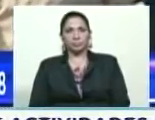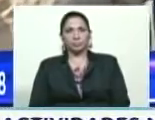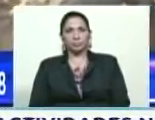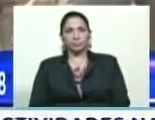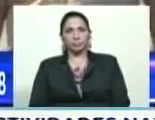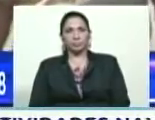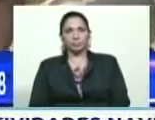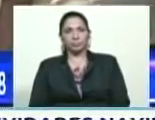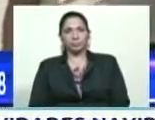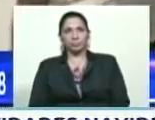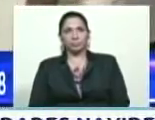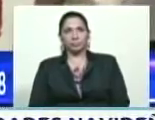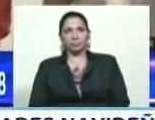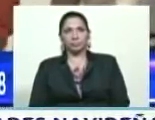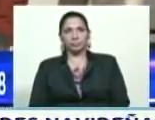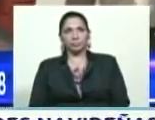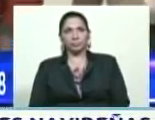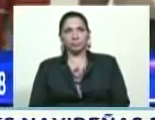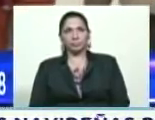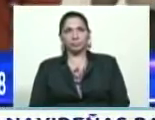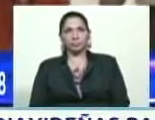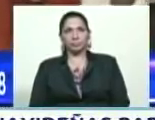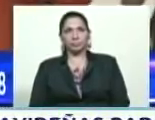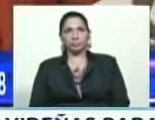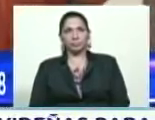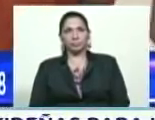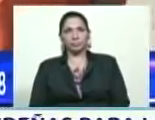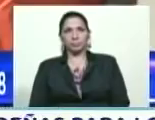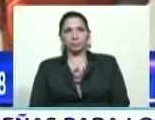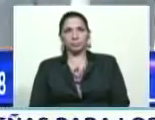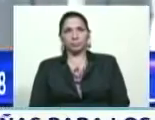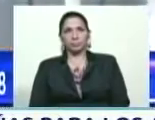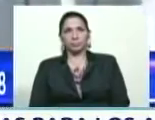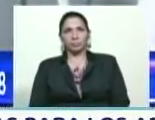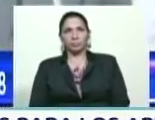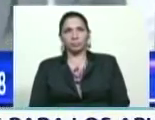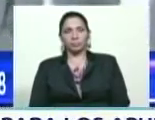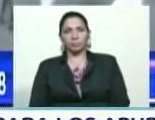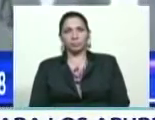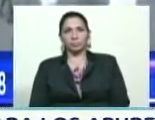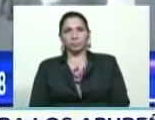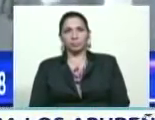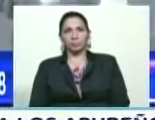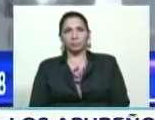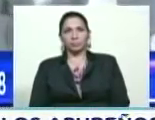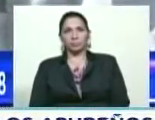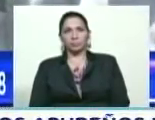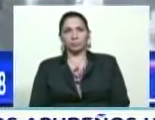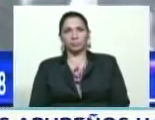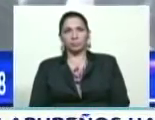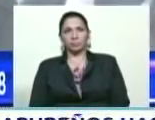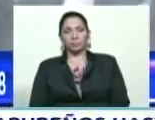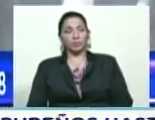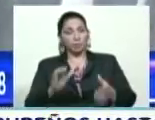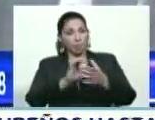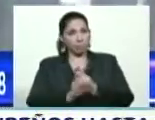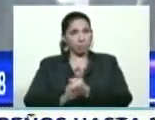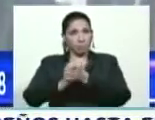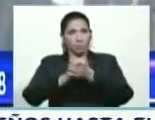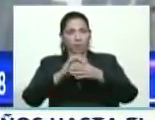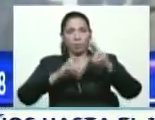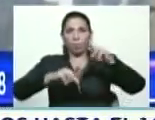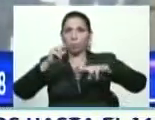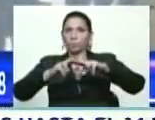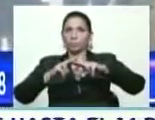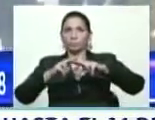Владимиром Владимировичем Путиным, которому мы также передаем свой самый сердечный и теплый привет. Es una amistad construida y